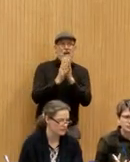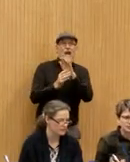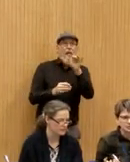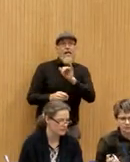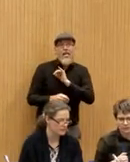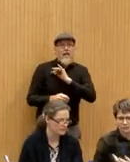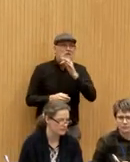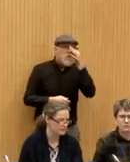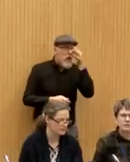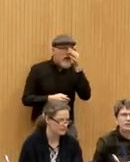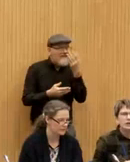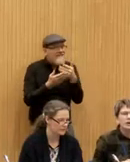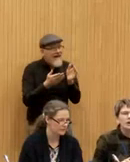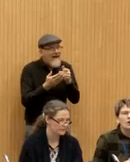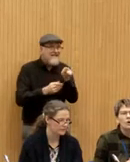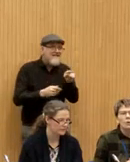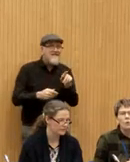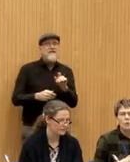zu verschiedenen Themen eben.